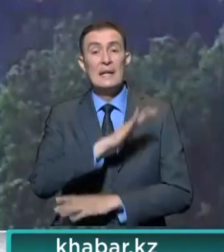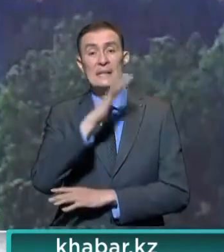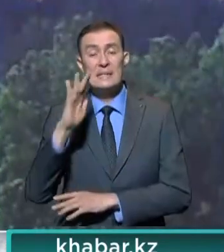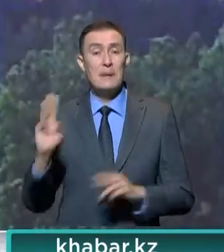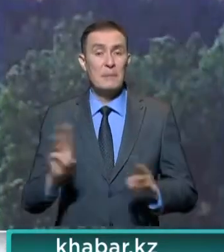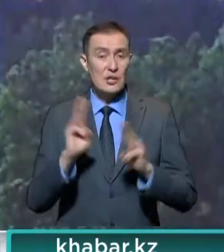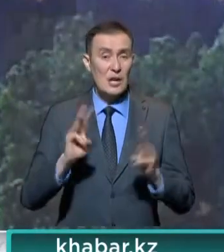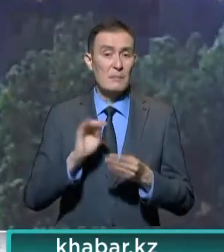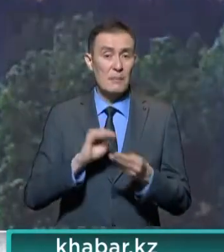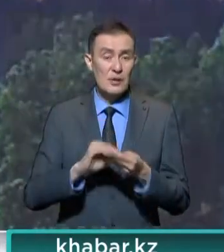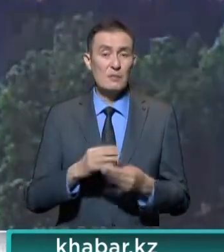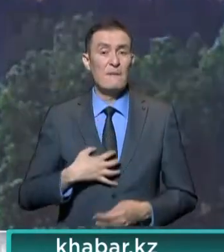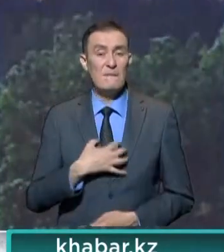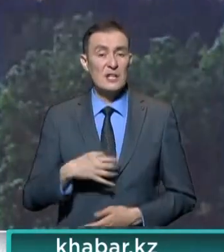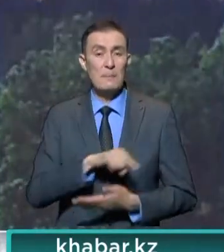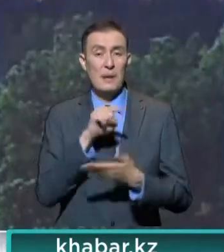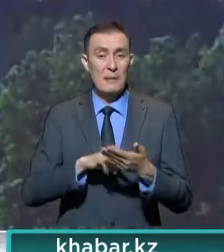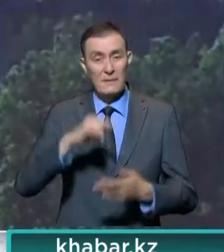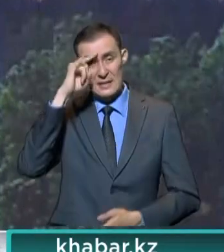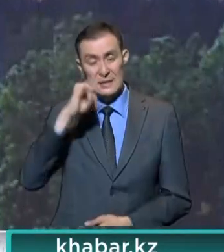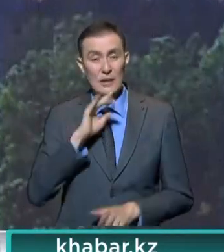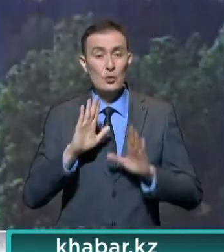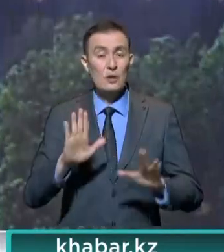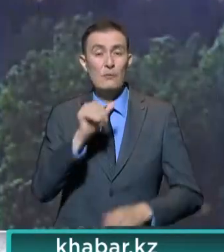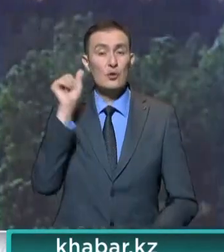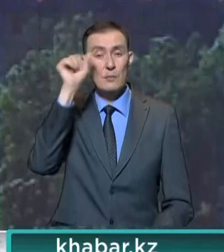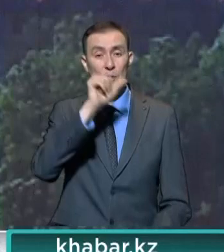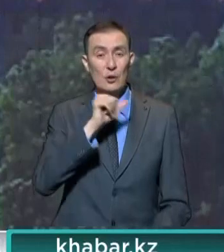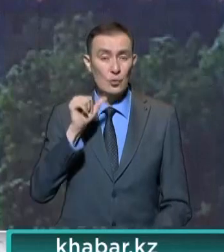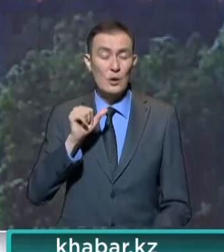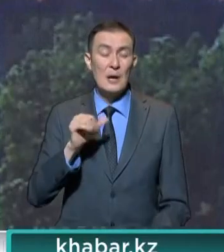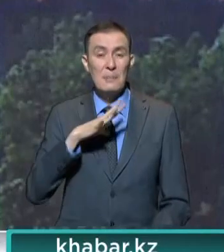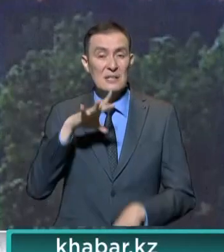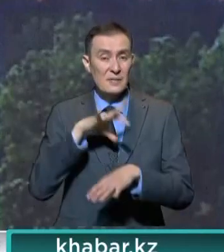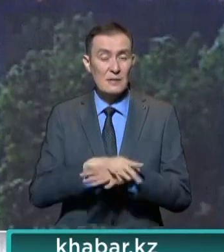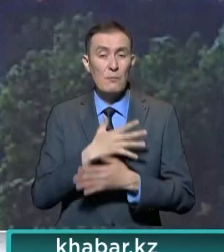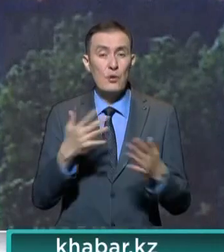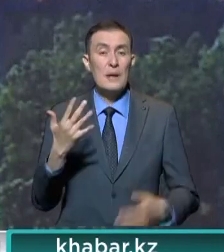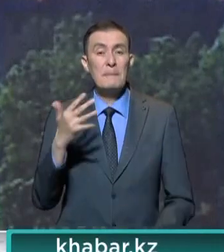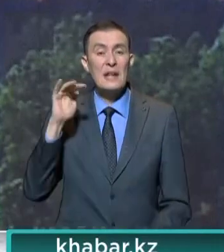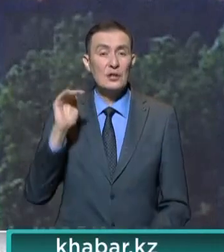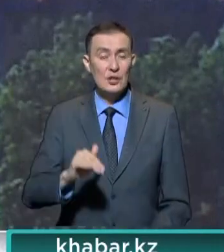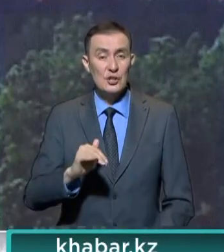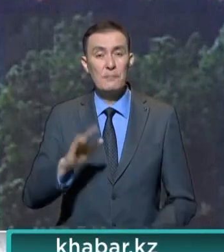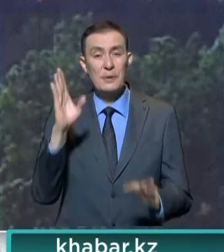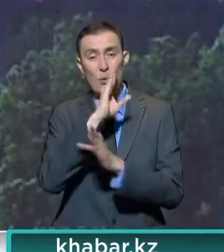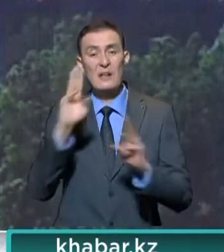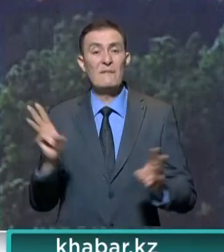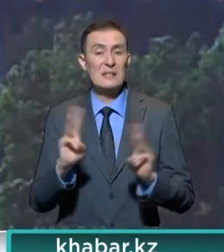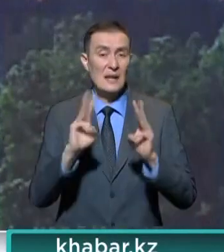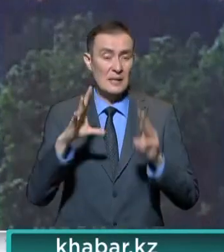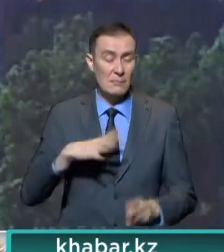Лесные пожары остаются одной из актуальных проблем для Казахстана. Только в прошлом году в стране зафиксировали более 5000 природных